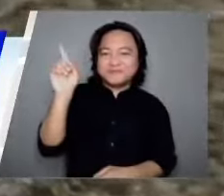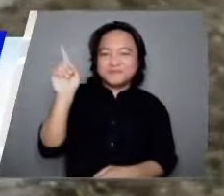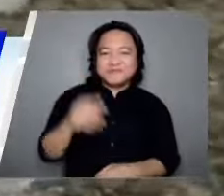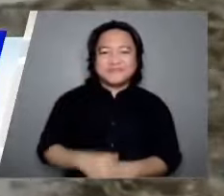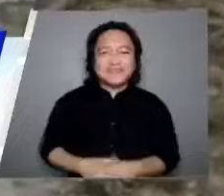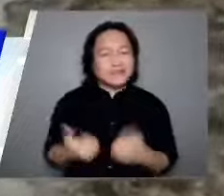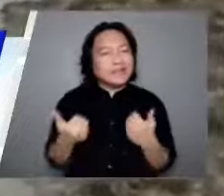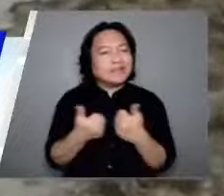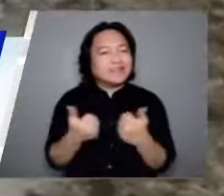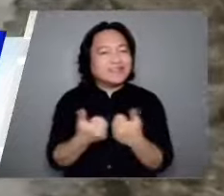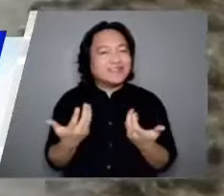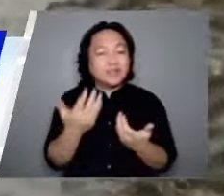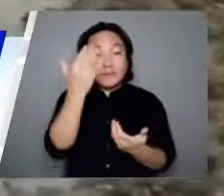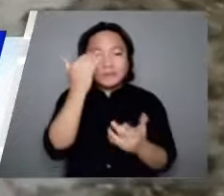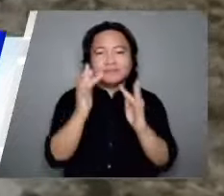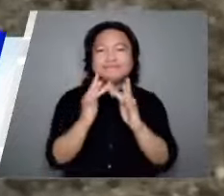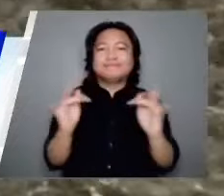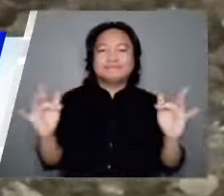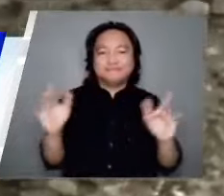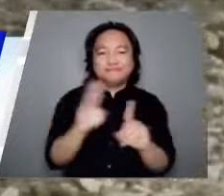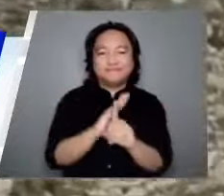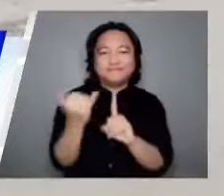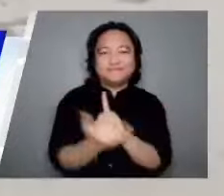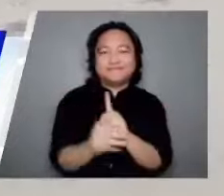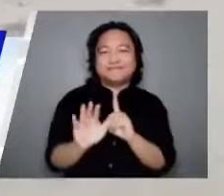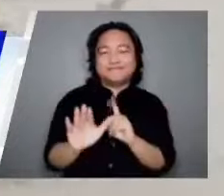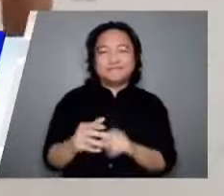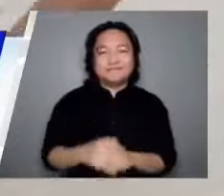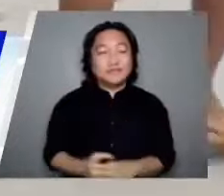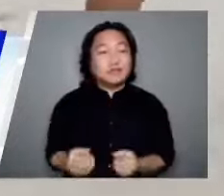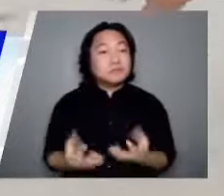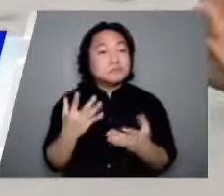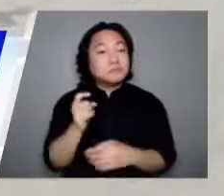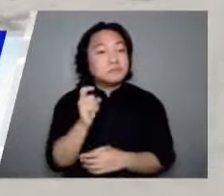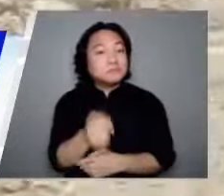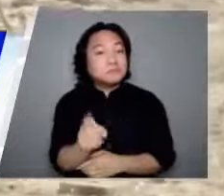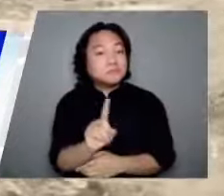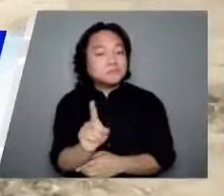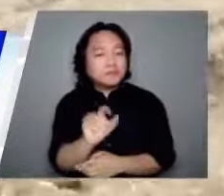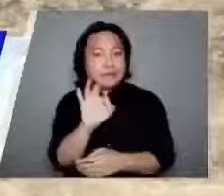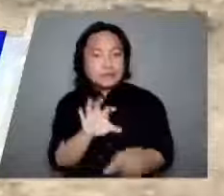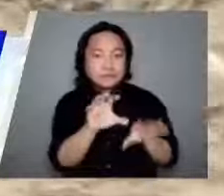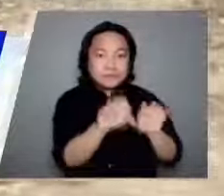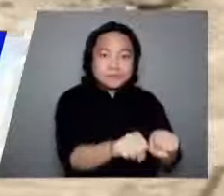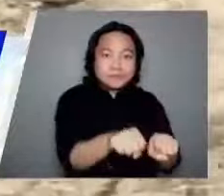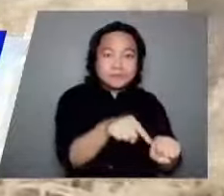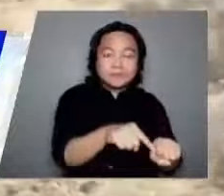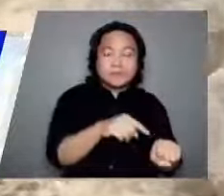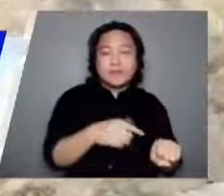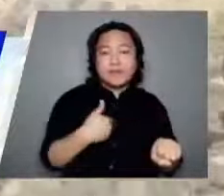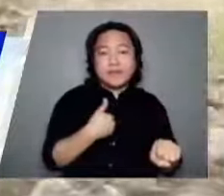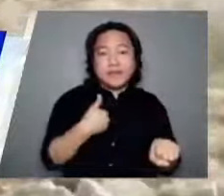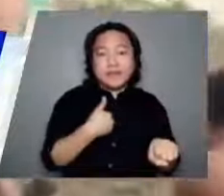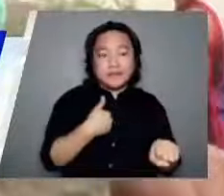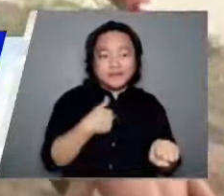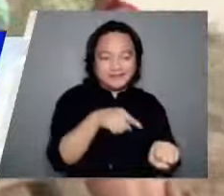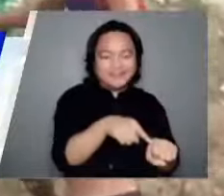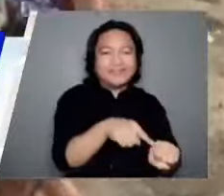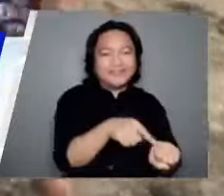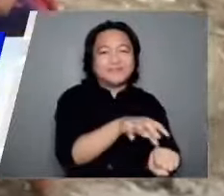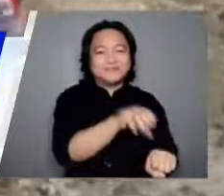para sa pista ng barangay. At ang premyo sa mga nanalo kung anong hayop ang nahuli. Masaya naman ang mga residente sa